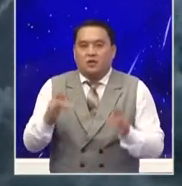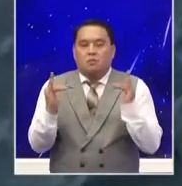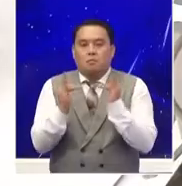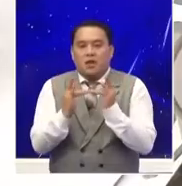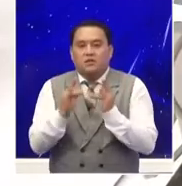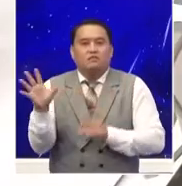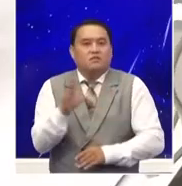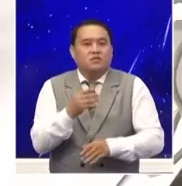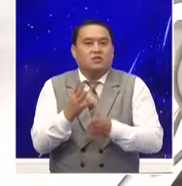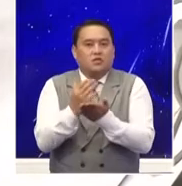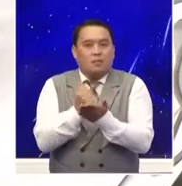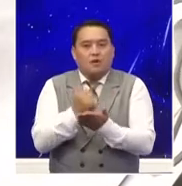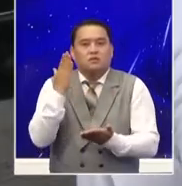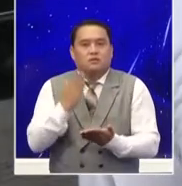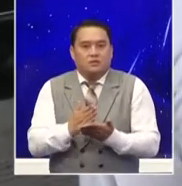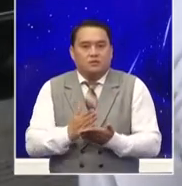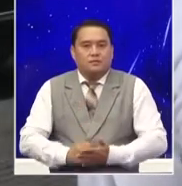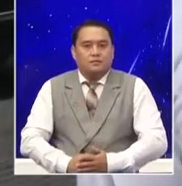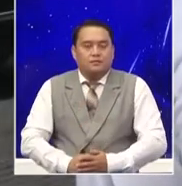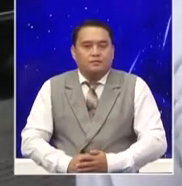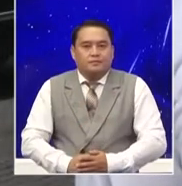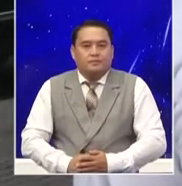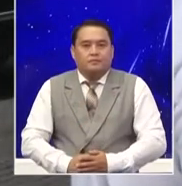Все необходимые ресурсы в достатке.